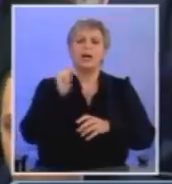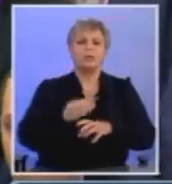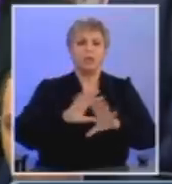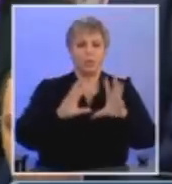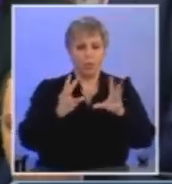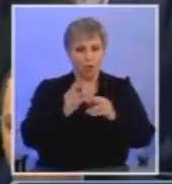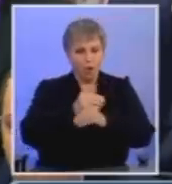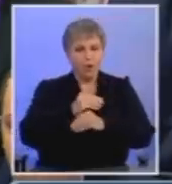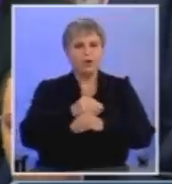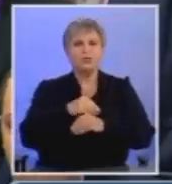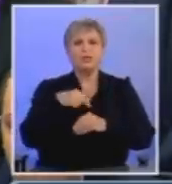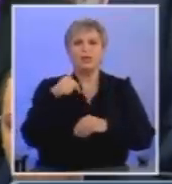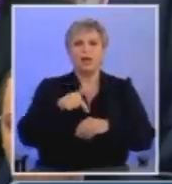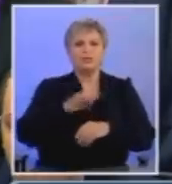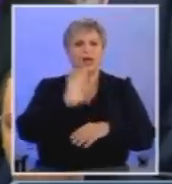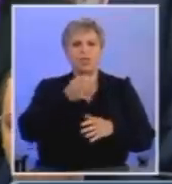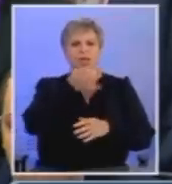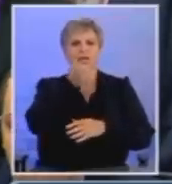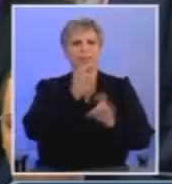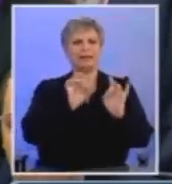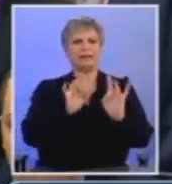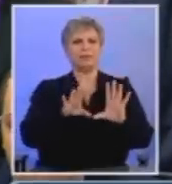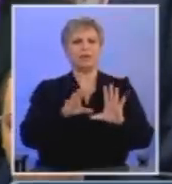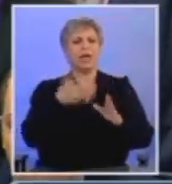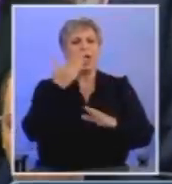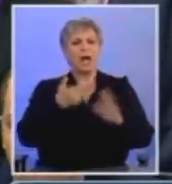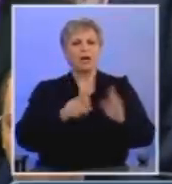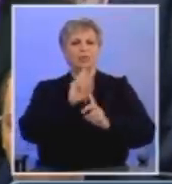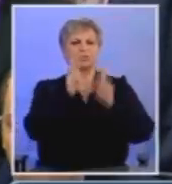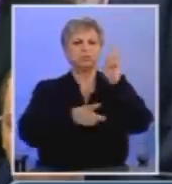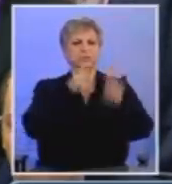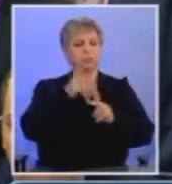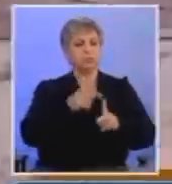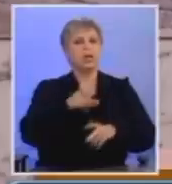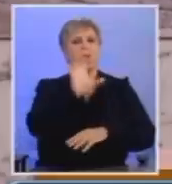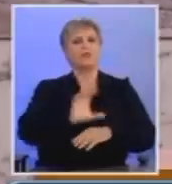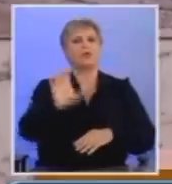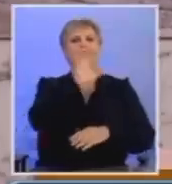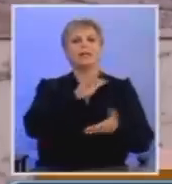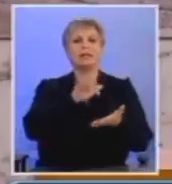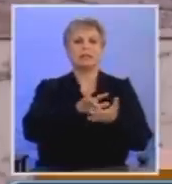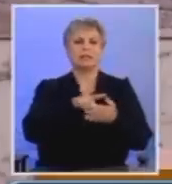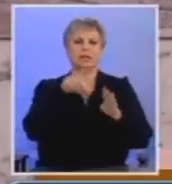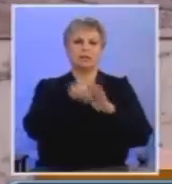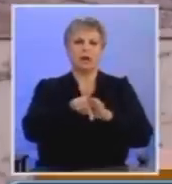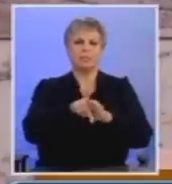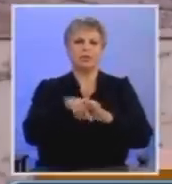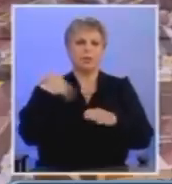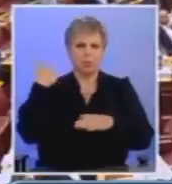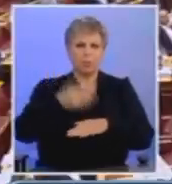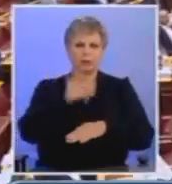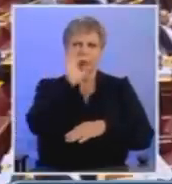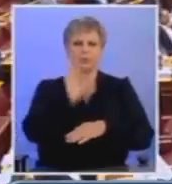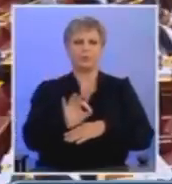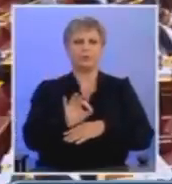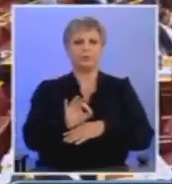πολιτικός της χώρας δεν κατήγγειλε την Ευρωπαϊκή Κεντρική Τράπεζα. Η θέση της Χρυσής Αυγής είναι ξεκάθαρη.